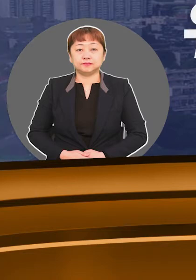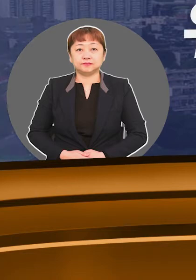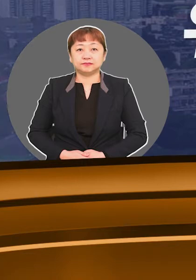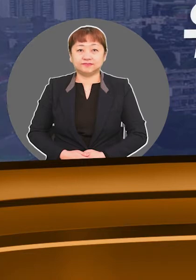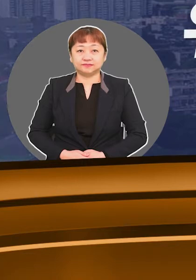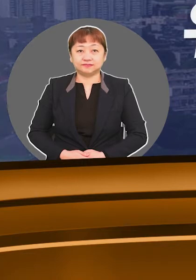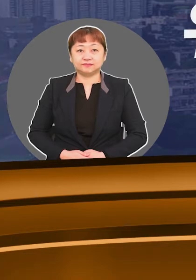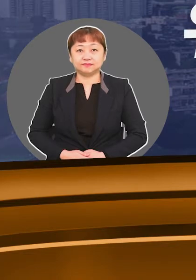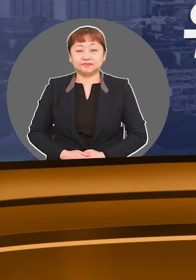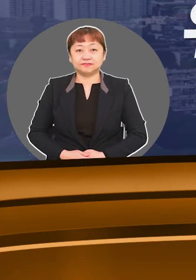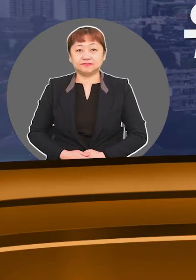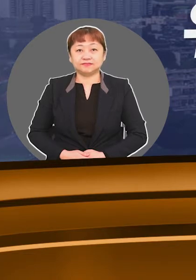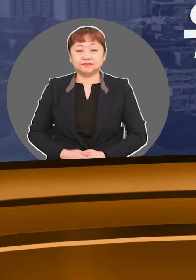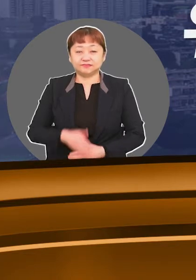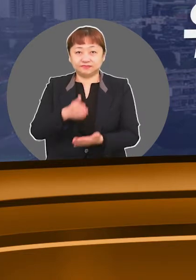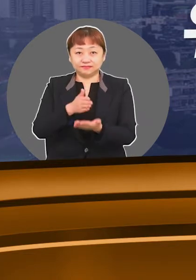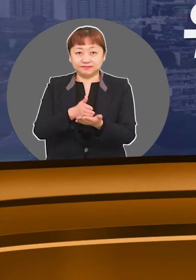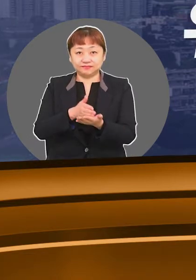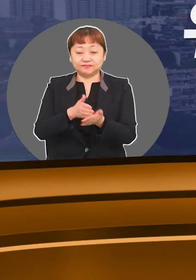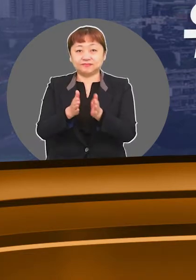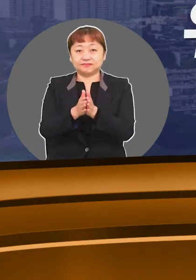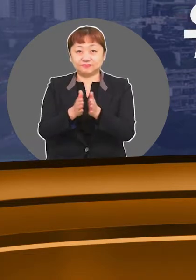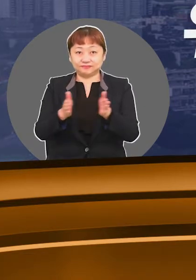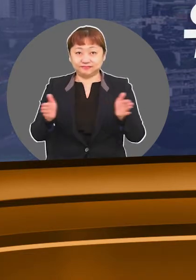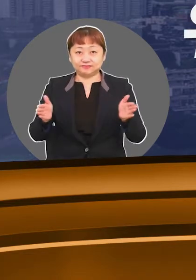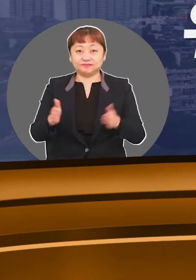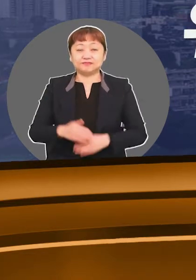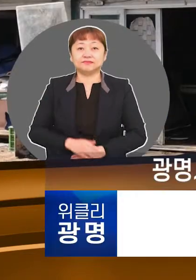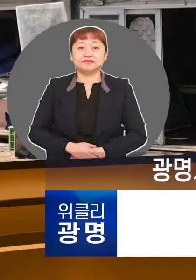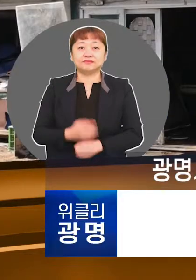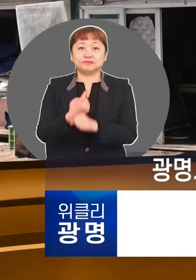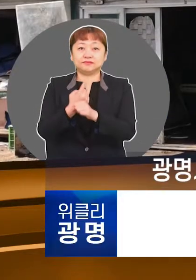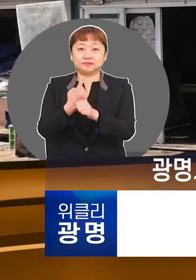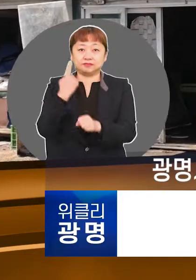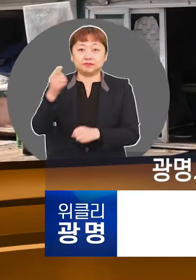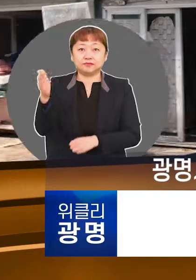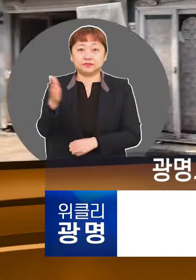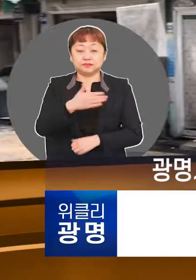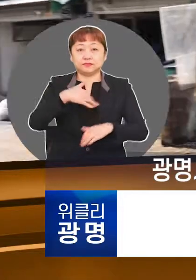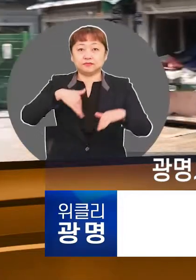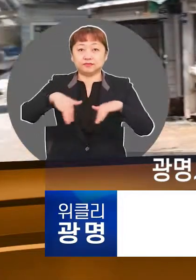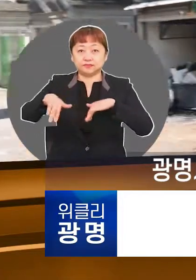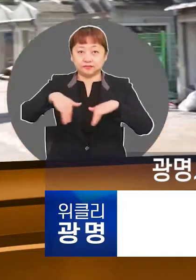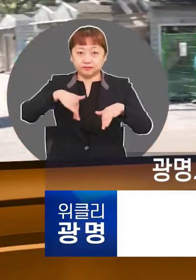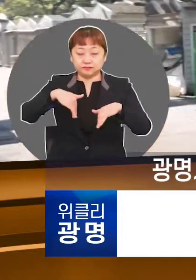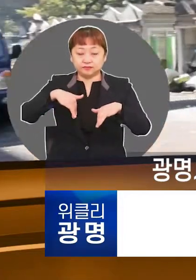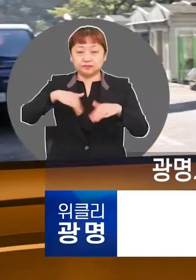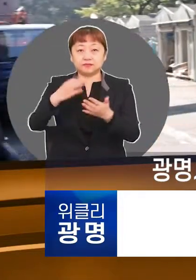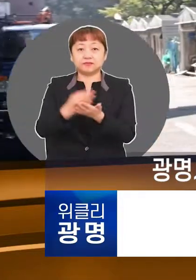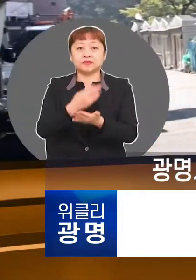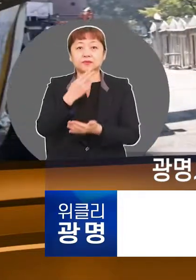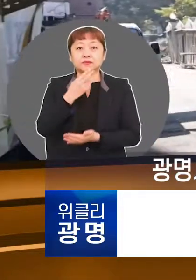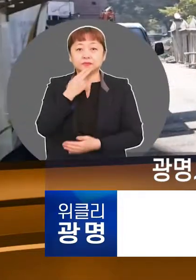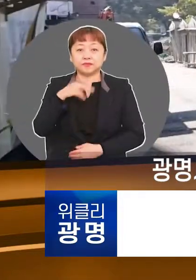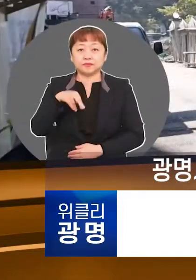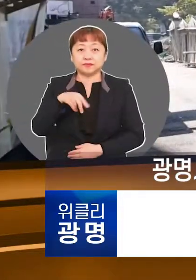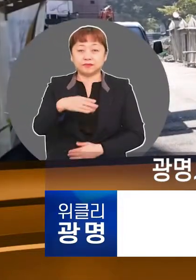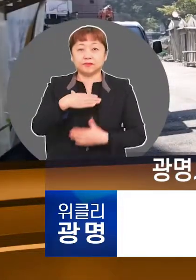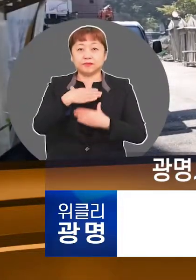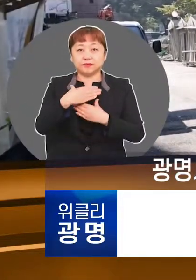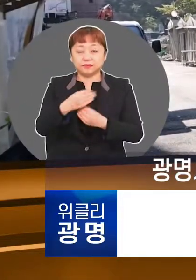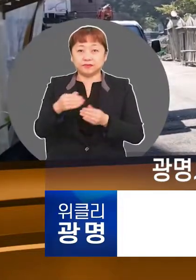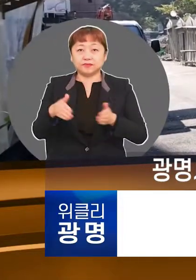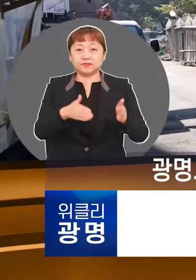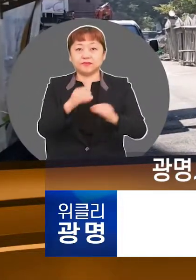시민 여러분 안녕하세요 위클리 광명 입니다 광명 씨가 지난해 부터 노점상 없는 걷기 편한